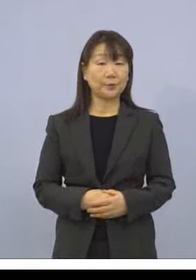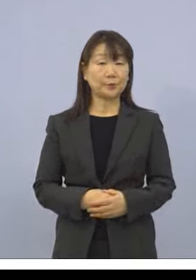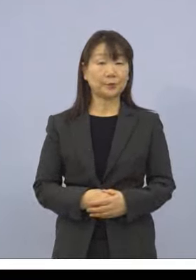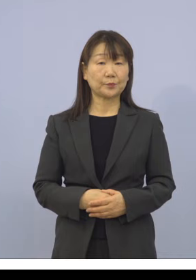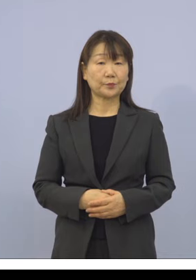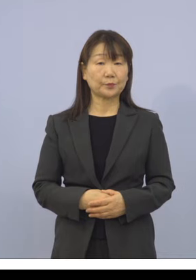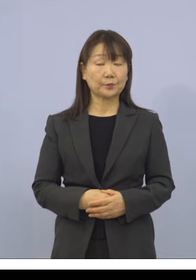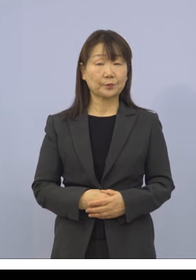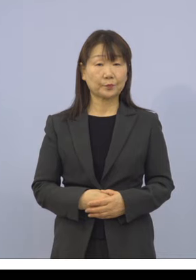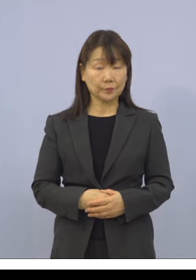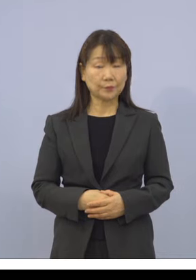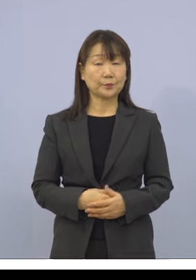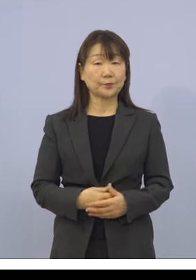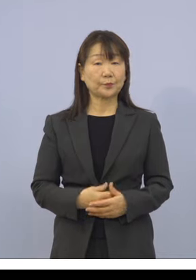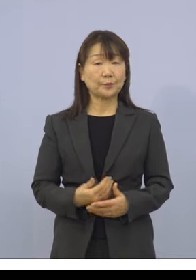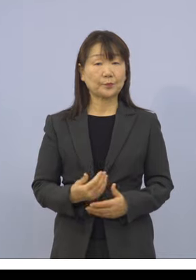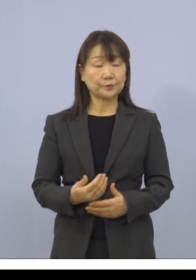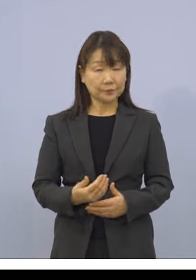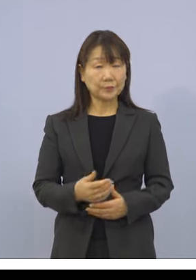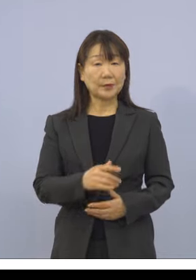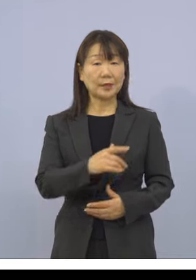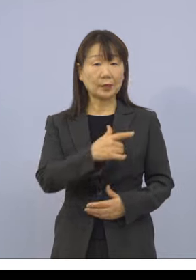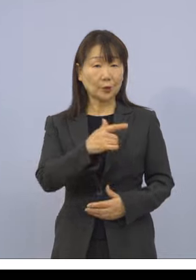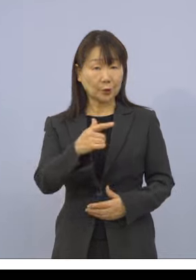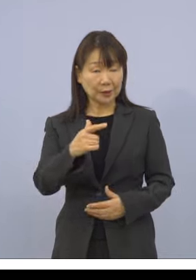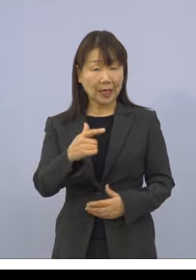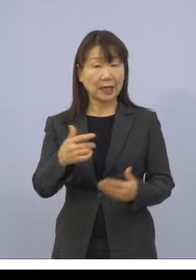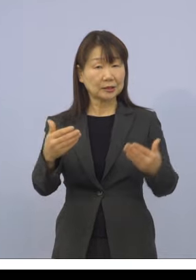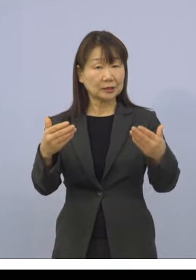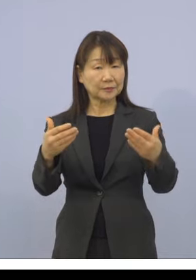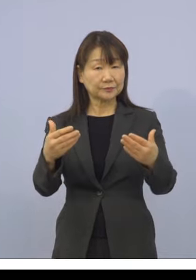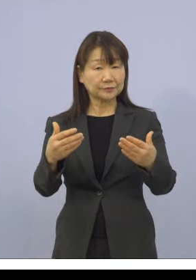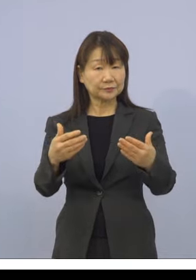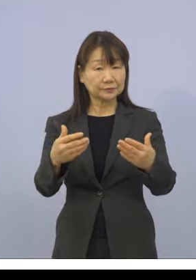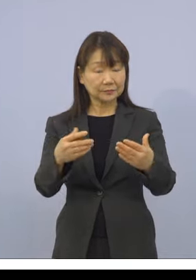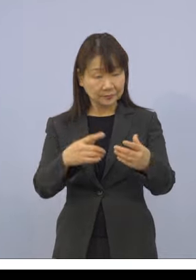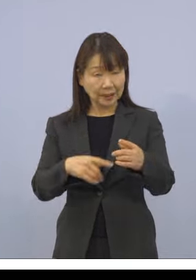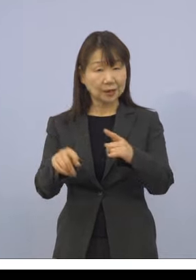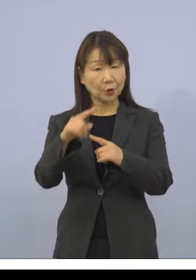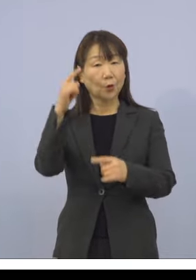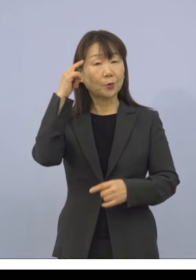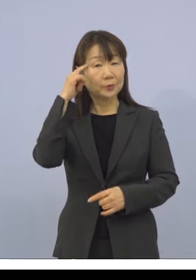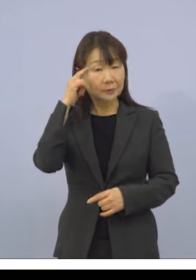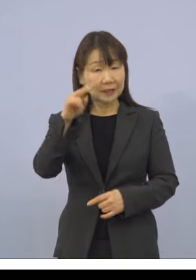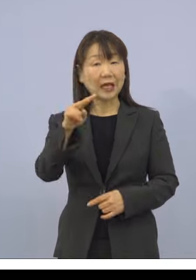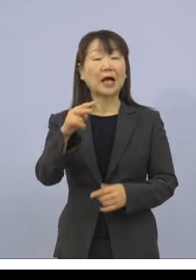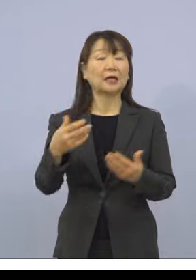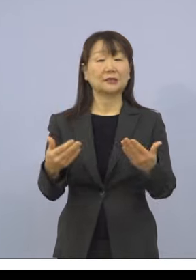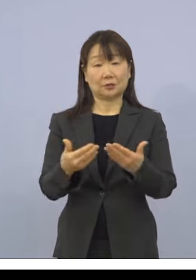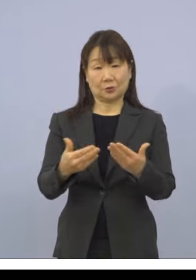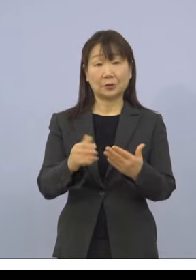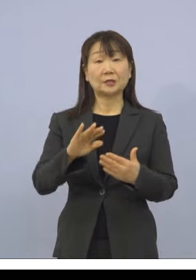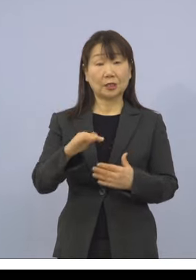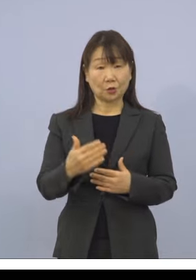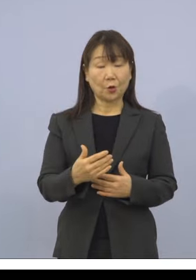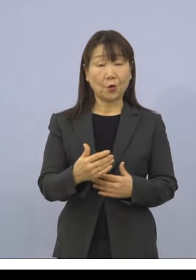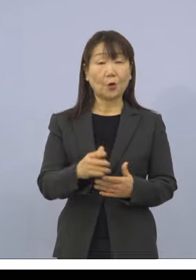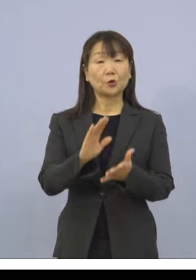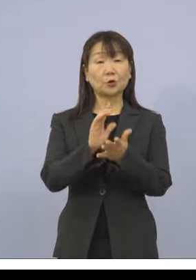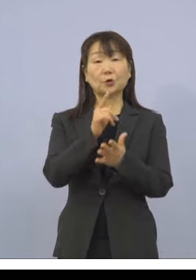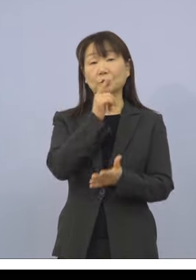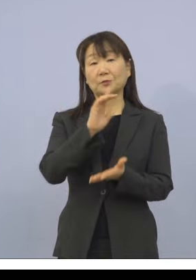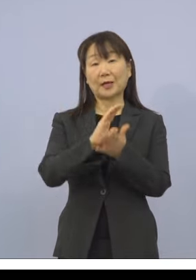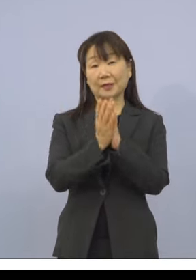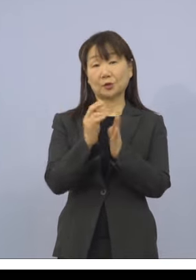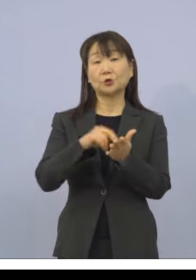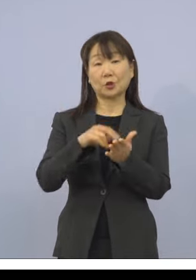先見的な事業お仕事ではございますが、我が県といたしましては予算をつける立場とし